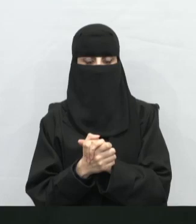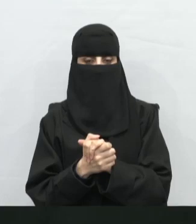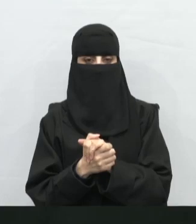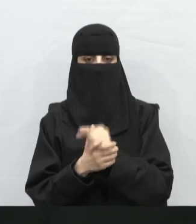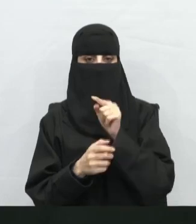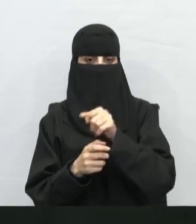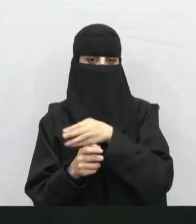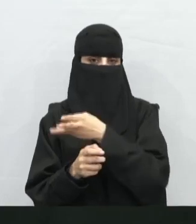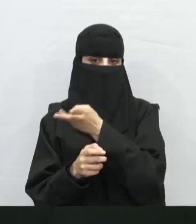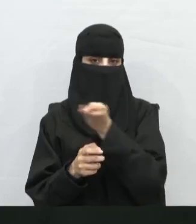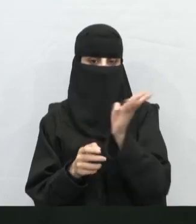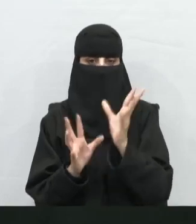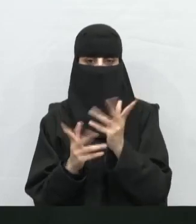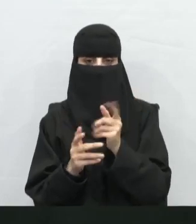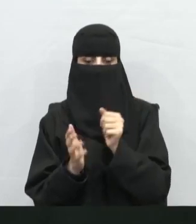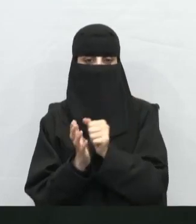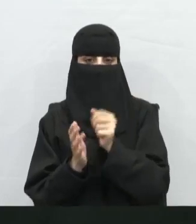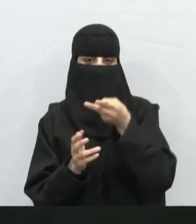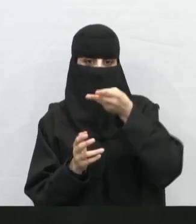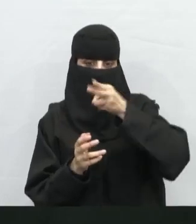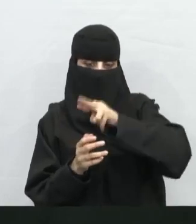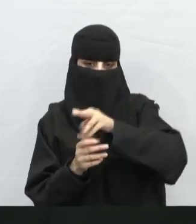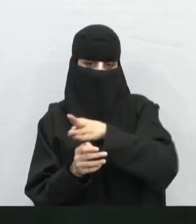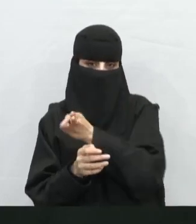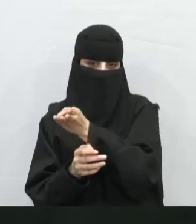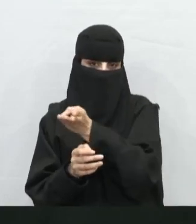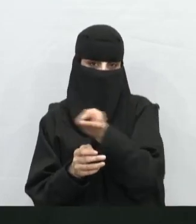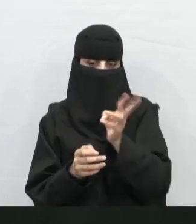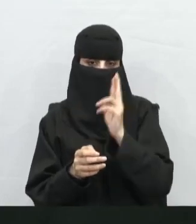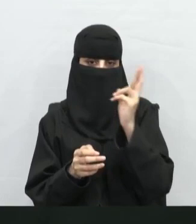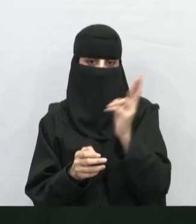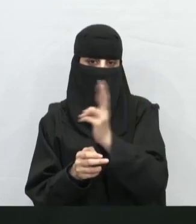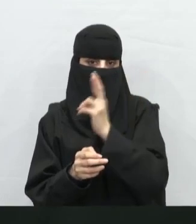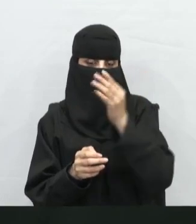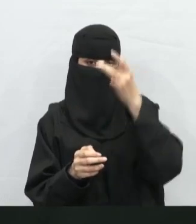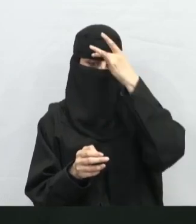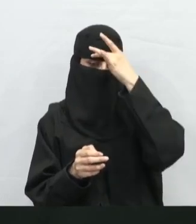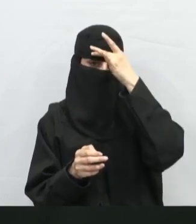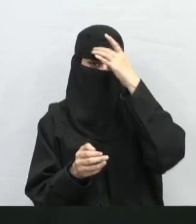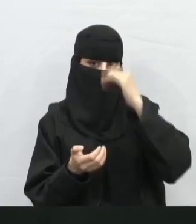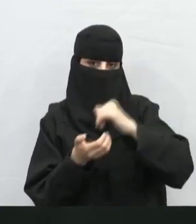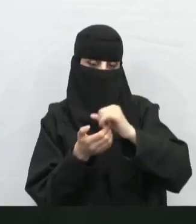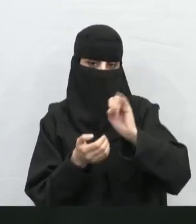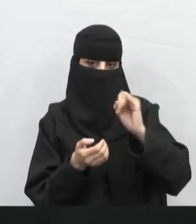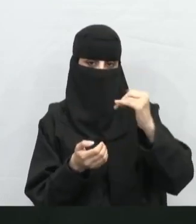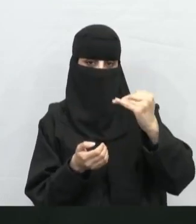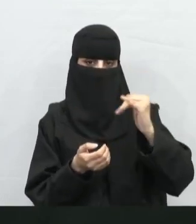فعندما تعوده استبدلوها احسنتم فعندما تزوره